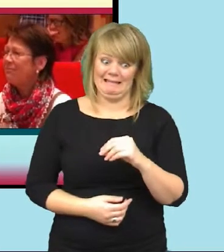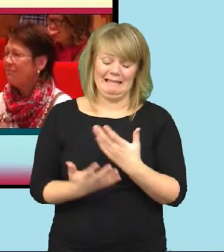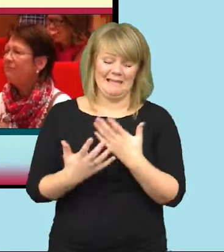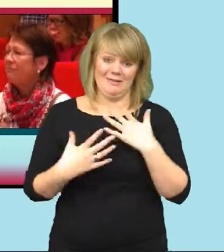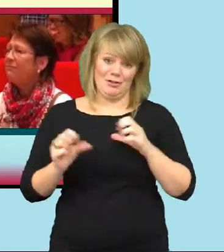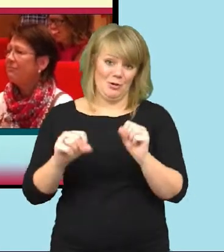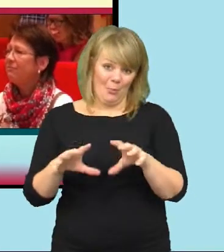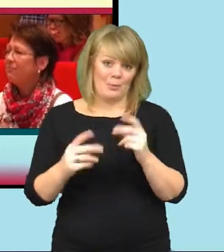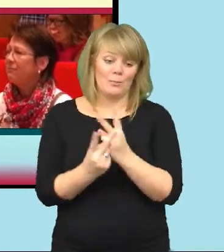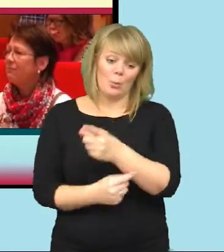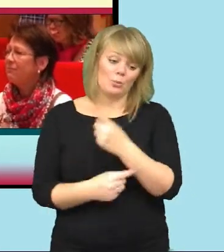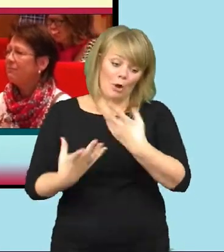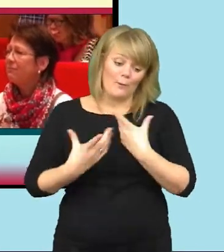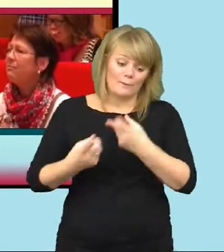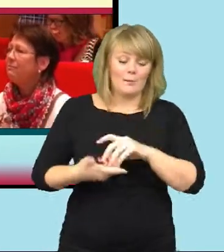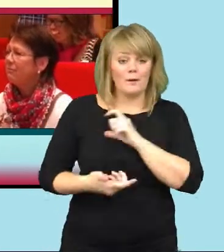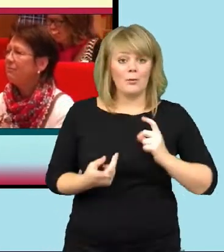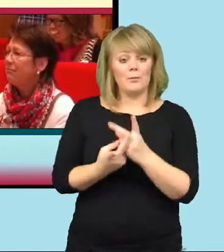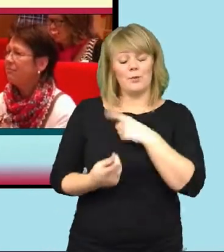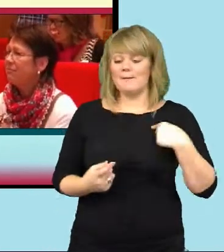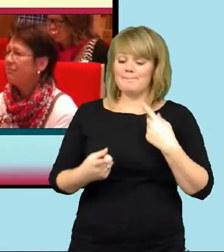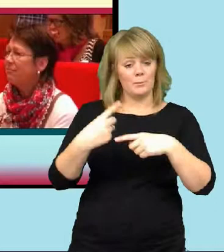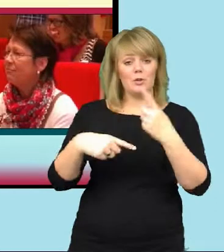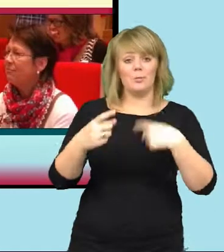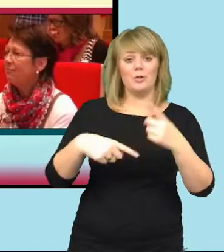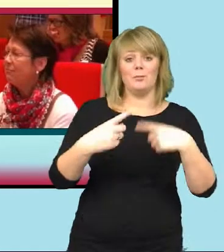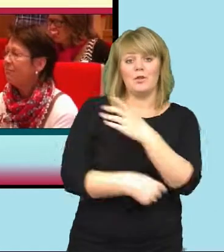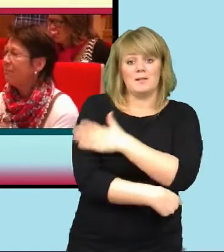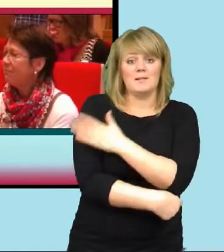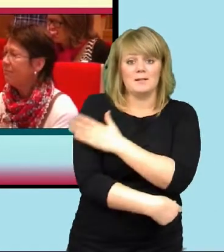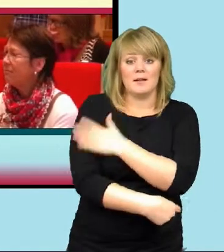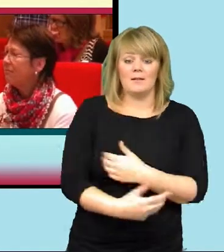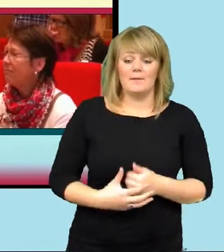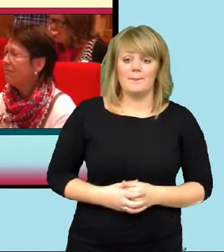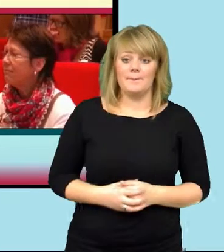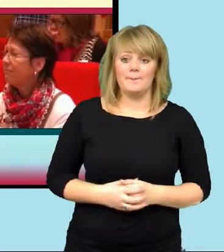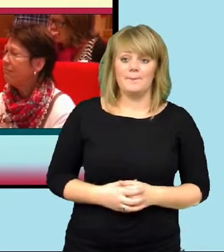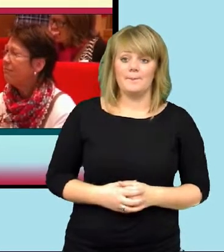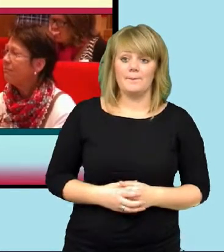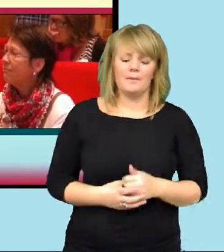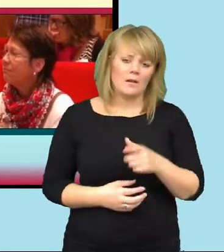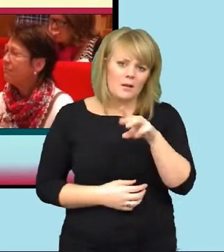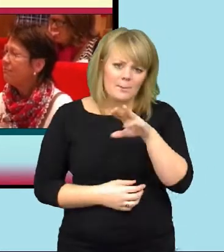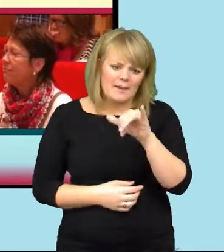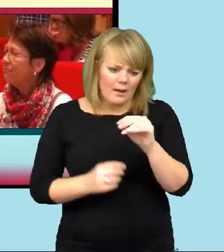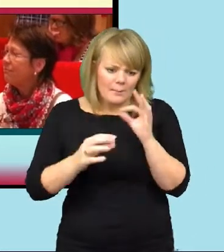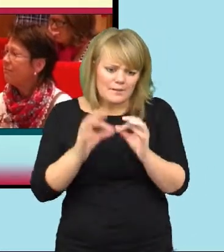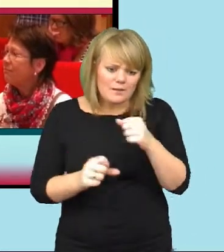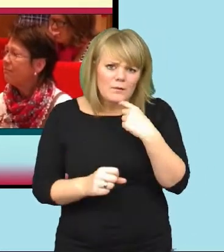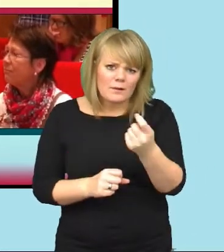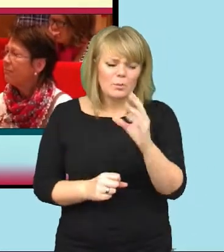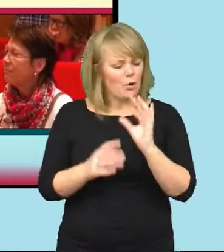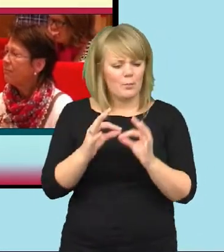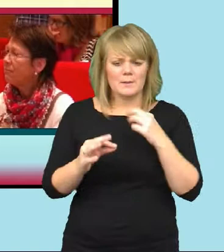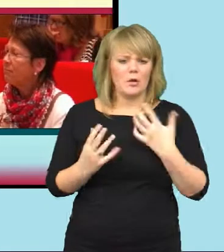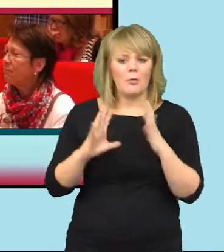det. Så de åkte därifrån. Du var på väg att skulle säga något där, Mia. Nej, jag upplever inte heller det. Däremot kan jag känna